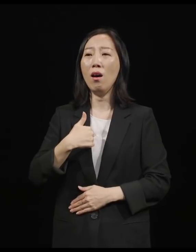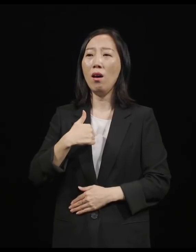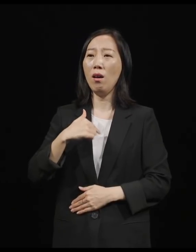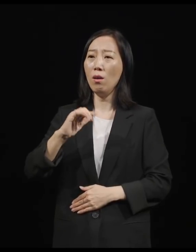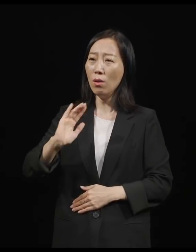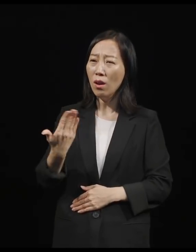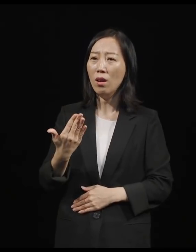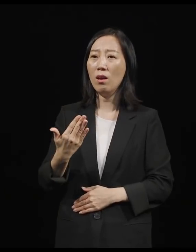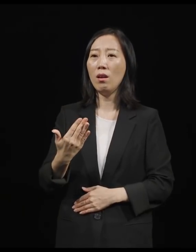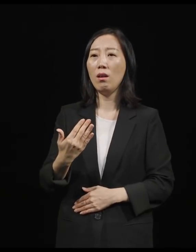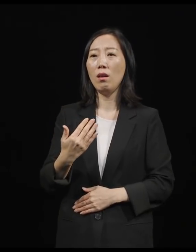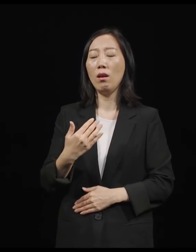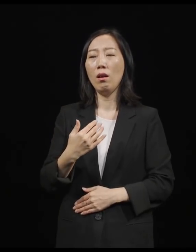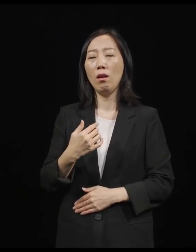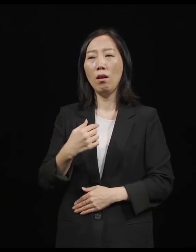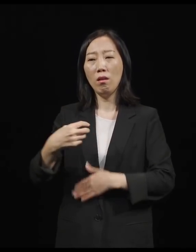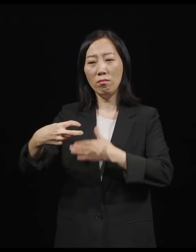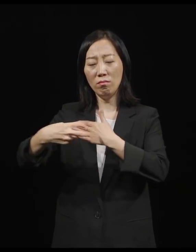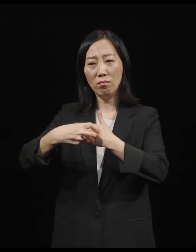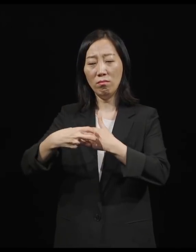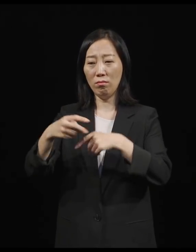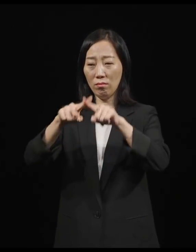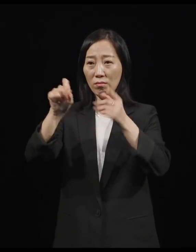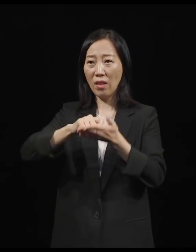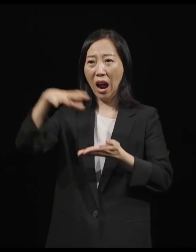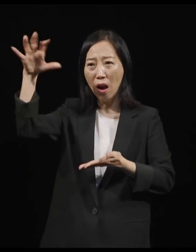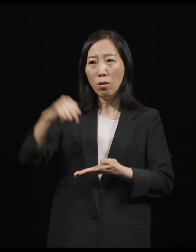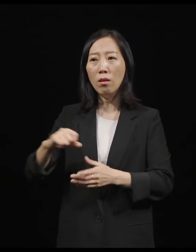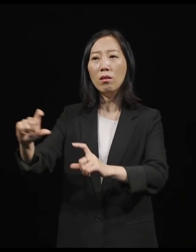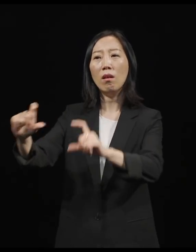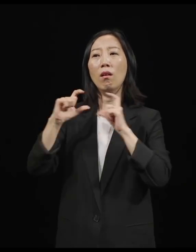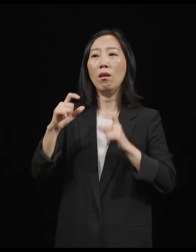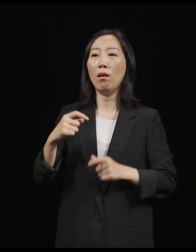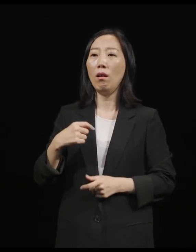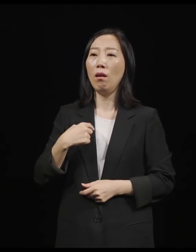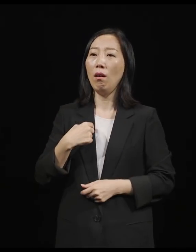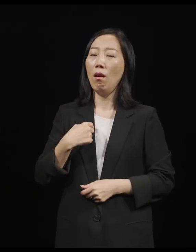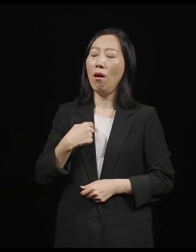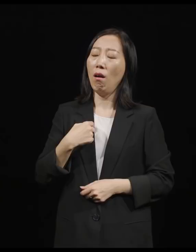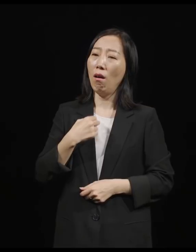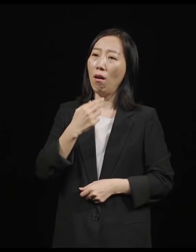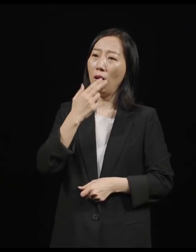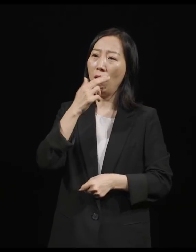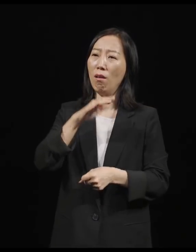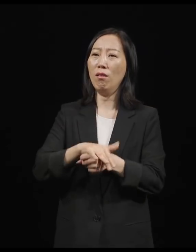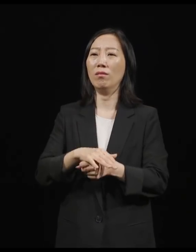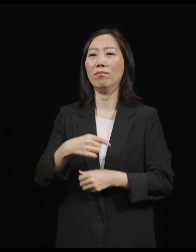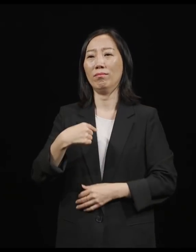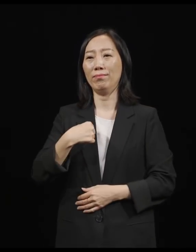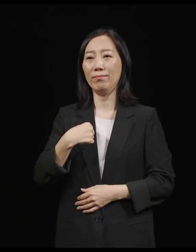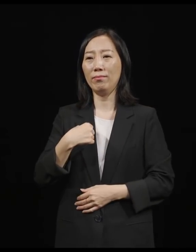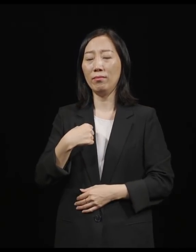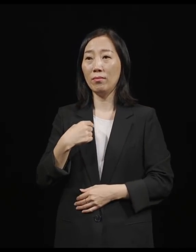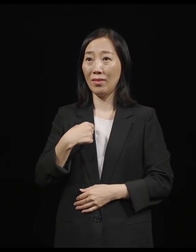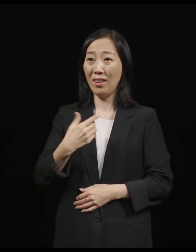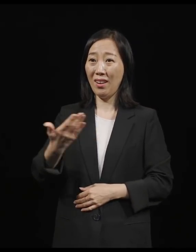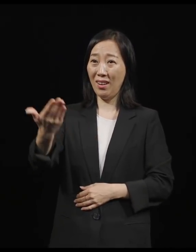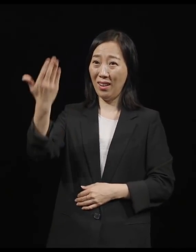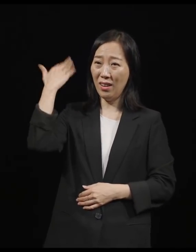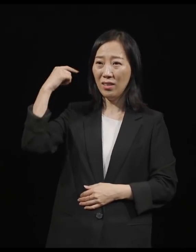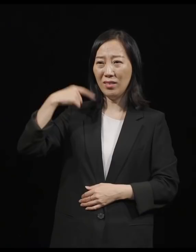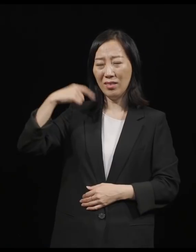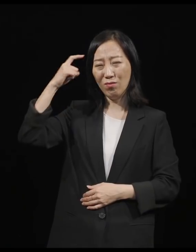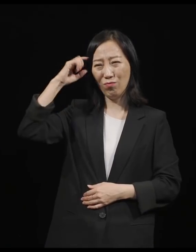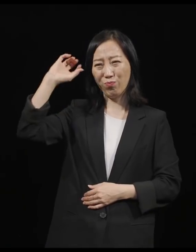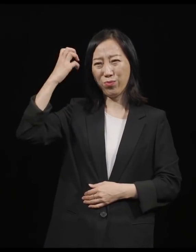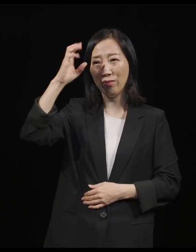아닌데 의사소견서가 왜 필요한지 억울해서 눈물이 났습니다. 과거에 정신분열증으로 불리던